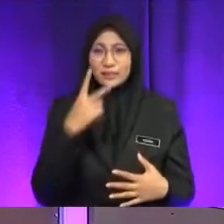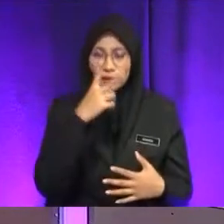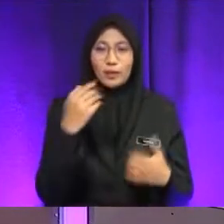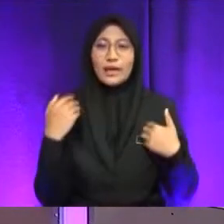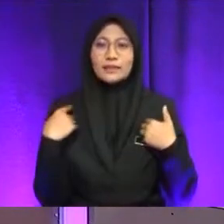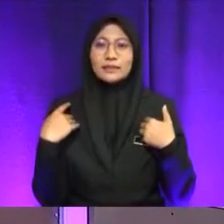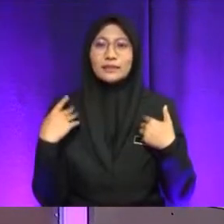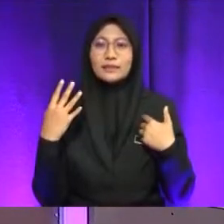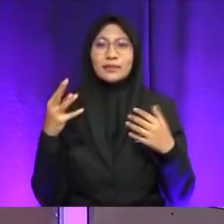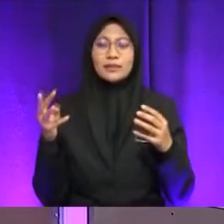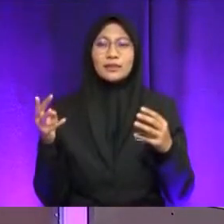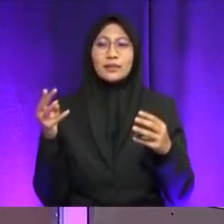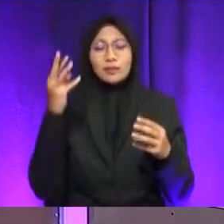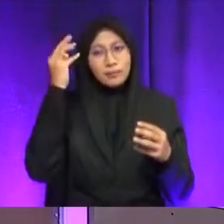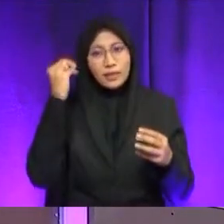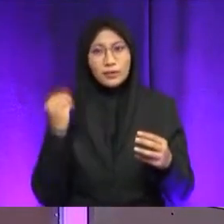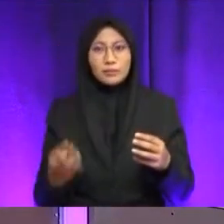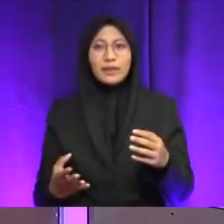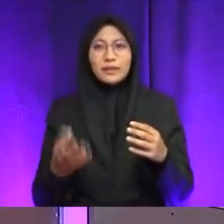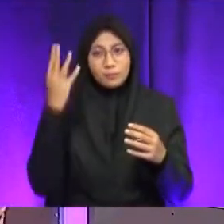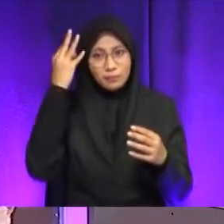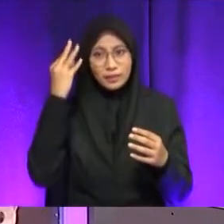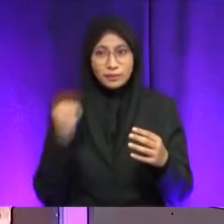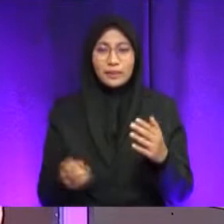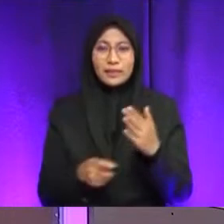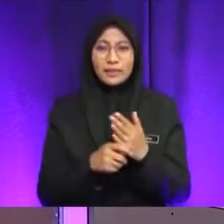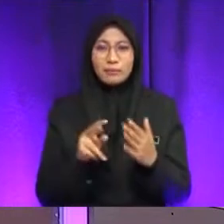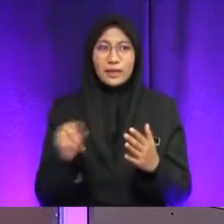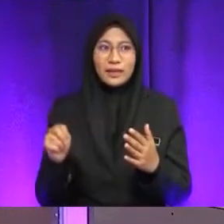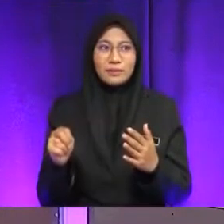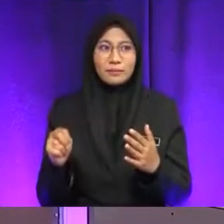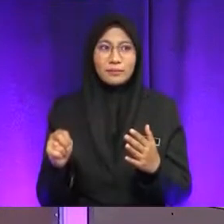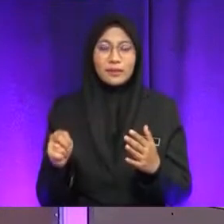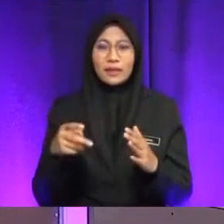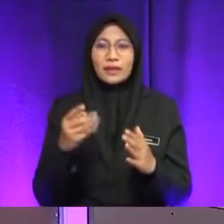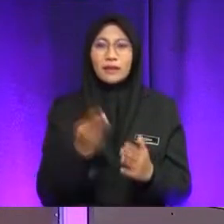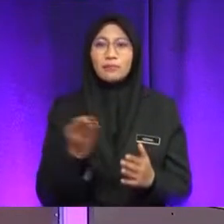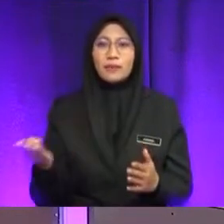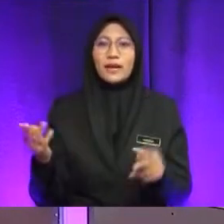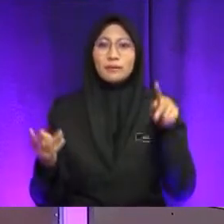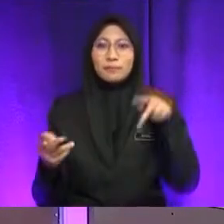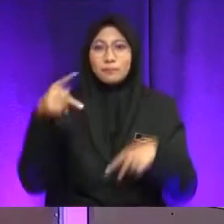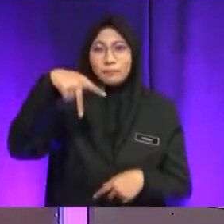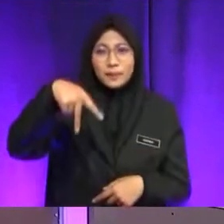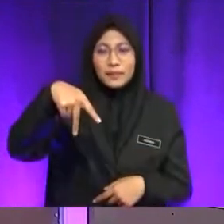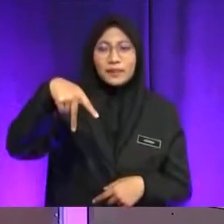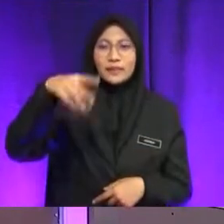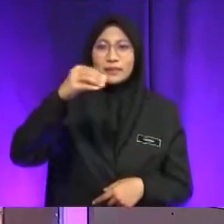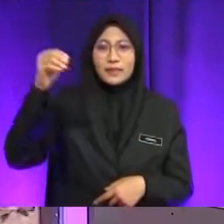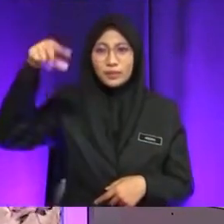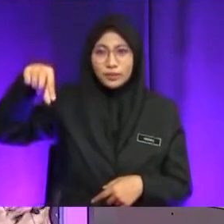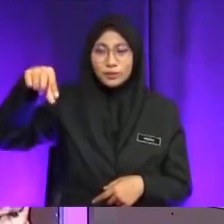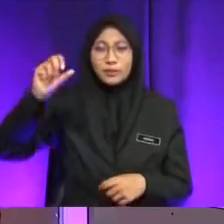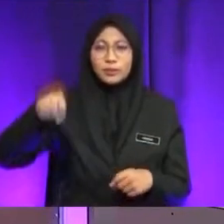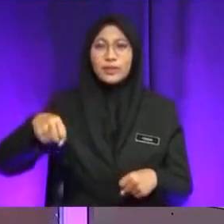gubahan bagi bahan pidan Q Apa maksud energi bahan-bahan tidak cium bahan vien-q kita gabungkan jadi satu bahan